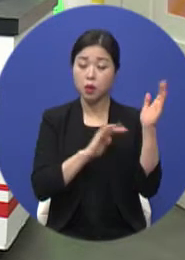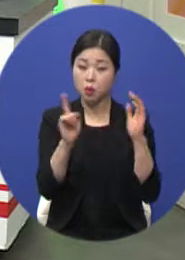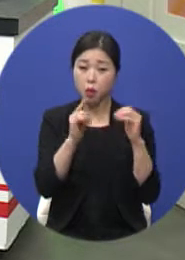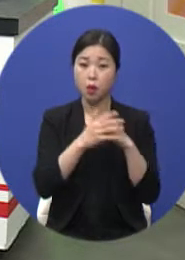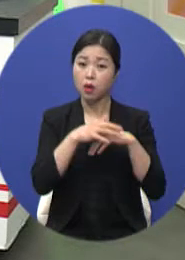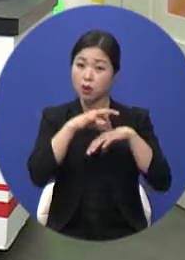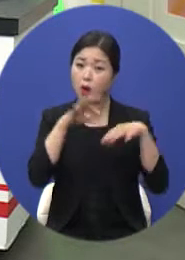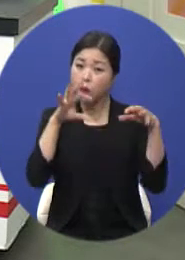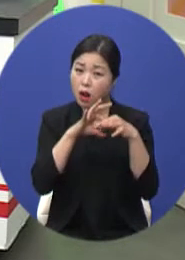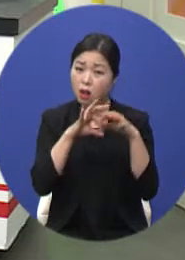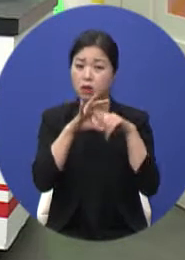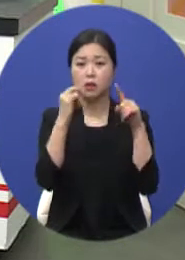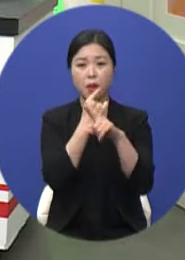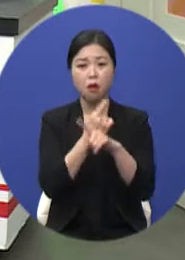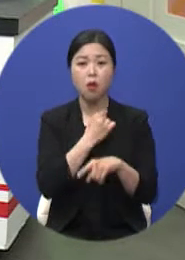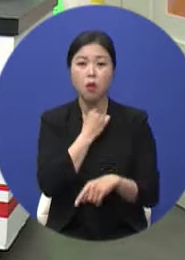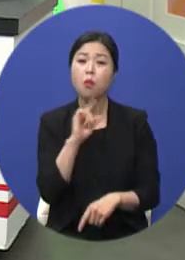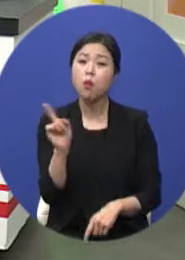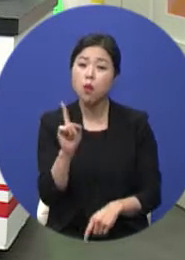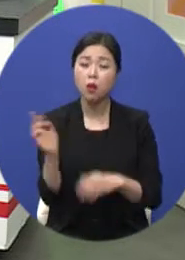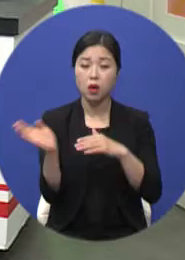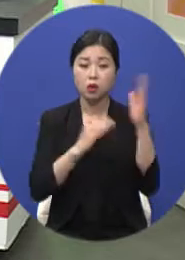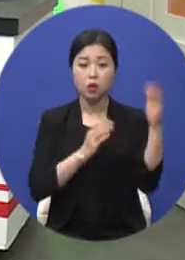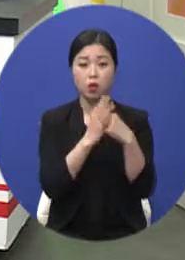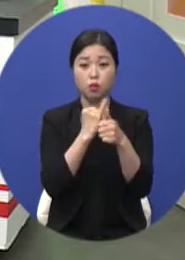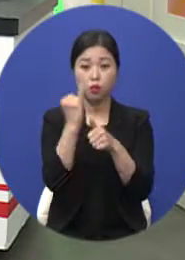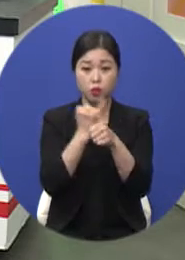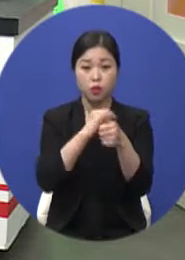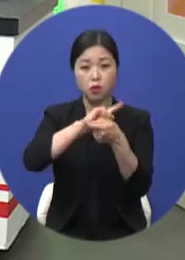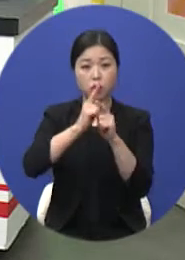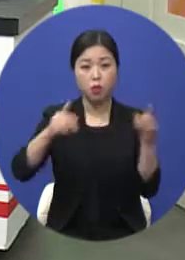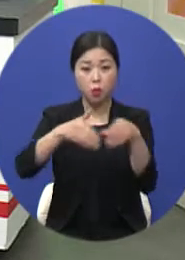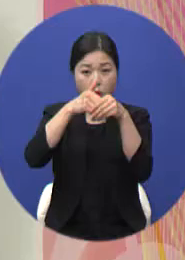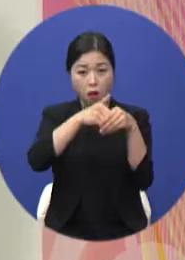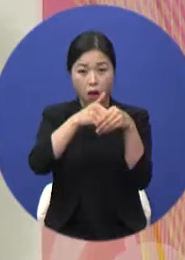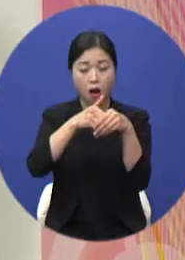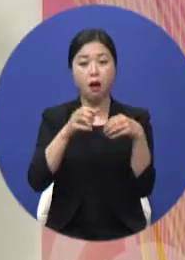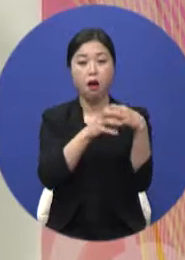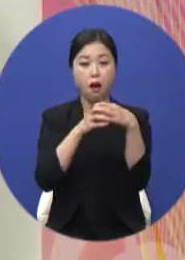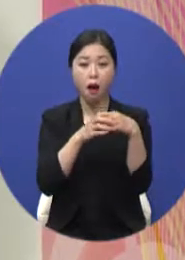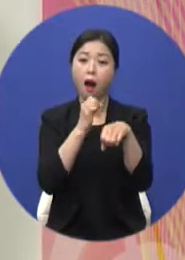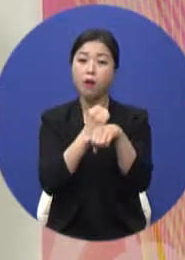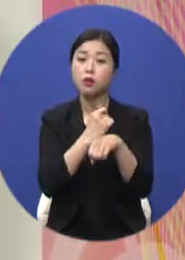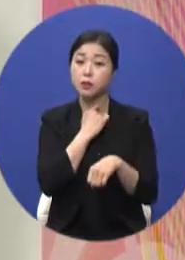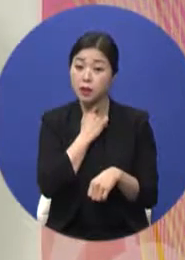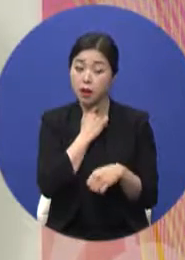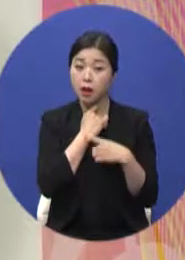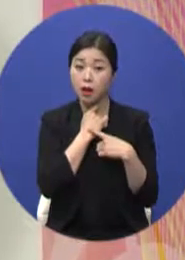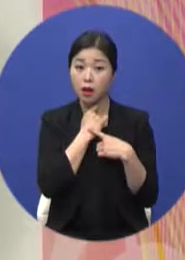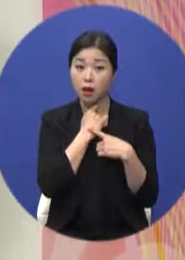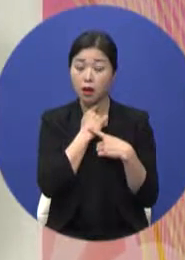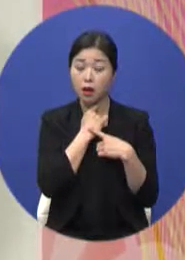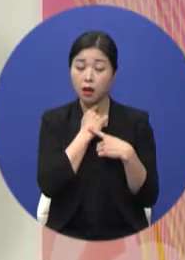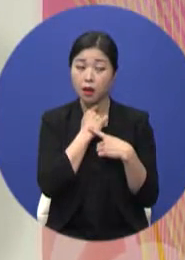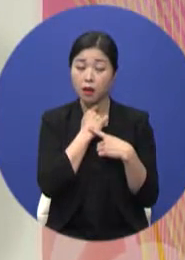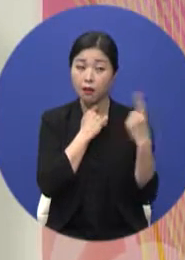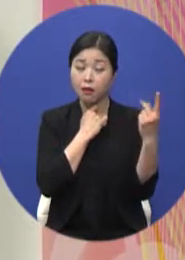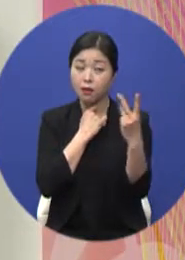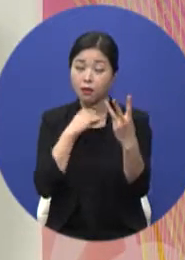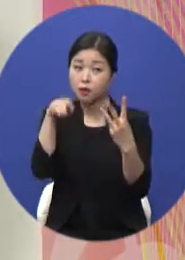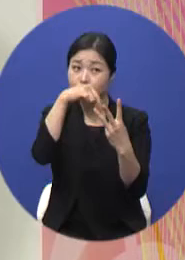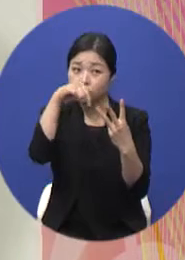성적인 문제를 개선시키고 싶으신 건가요? 아니면은 부부간의 화합에 대해서 개선시키고 싶으신 건가요? 지금 다 관심이 있으신 것